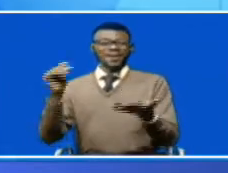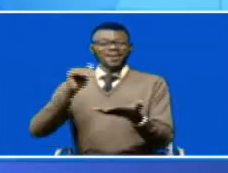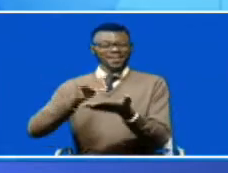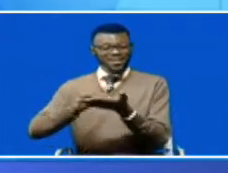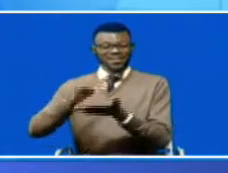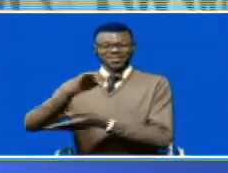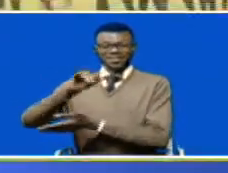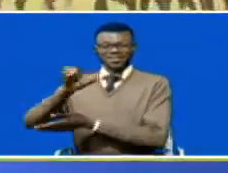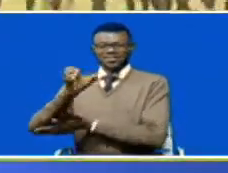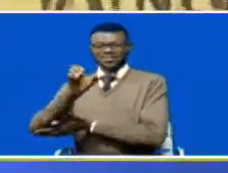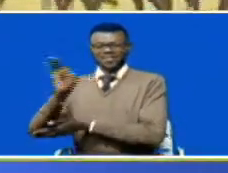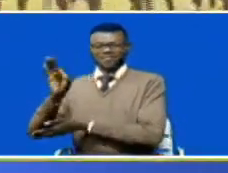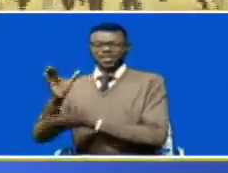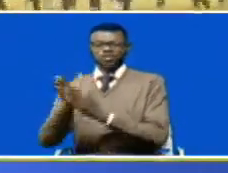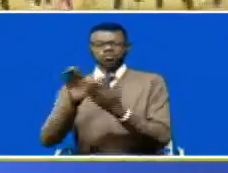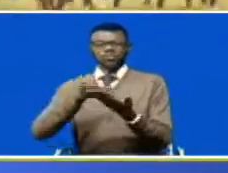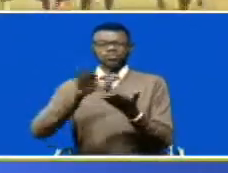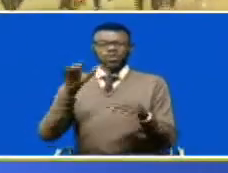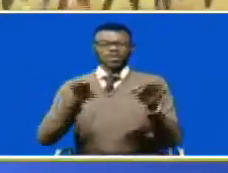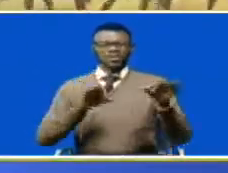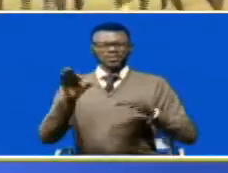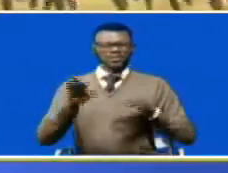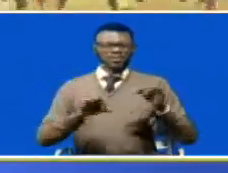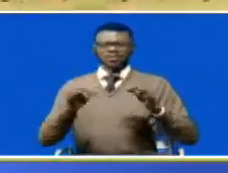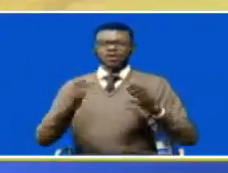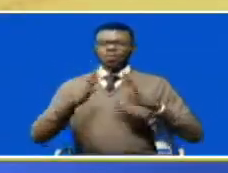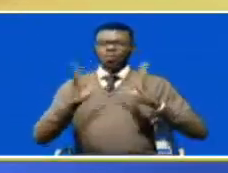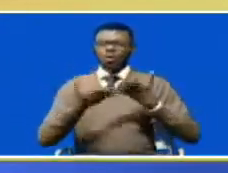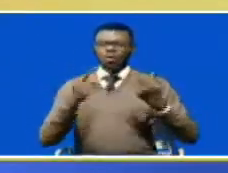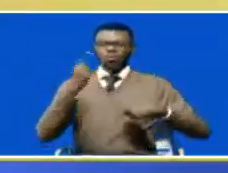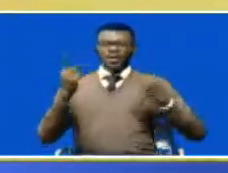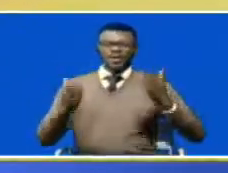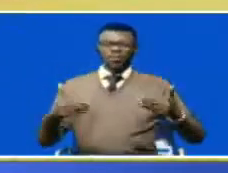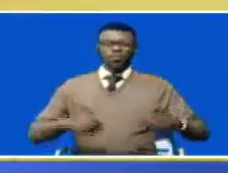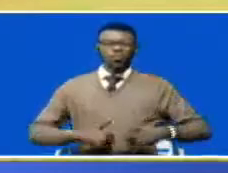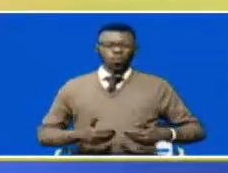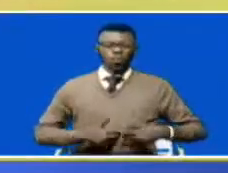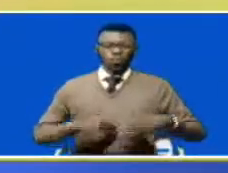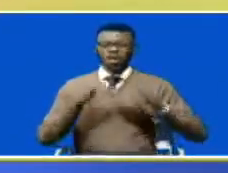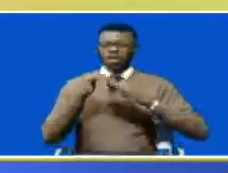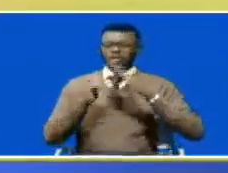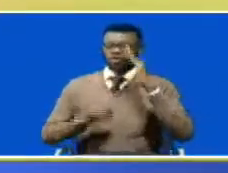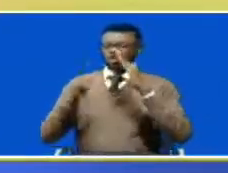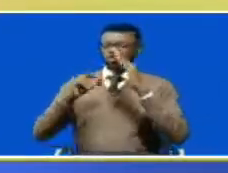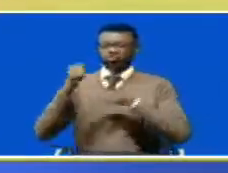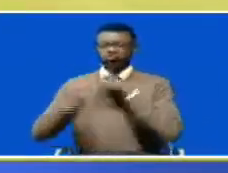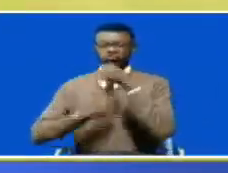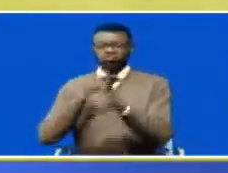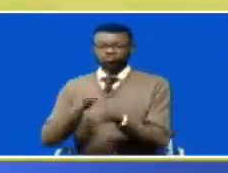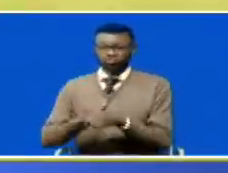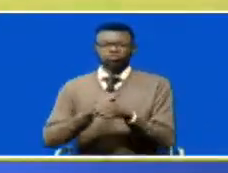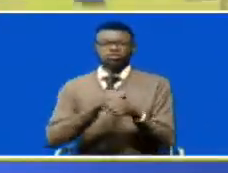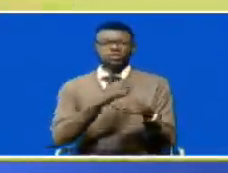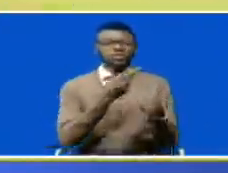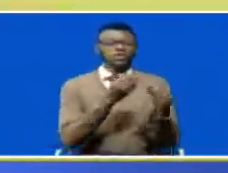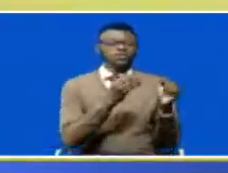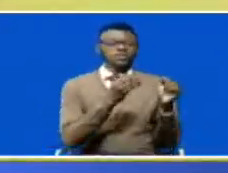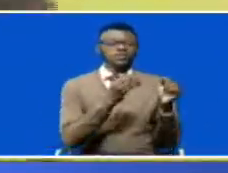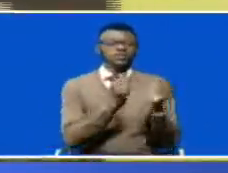taarifa zaidi. Bingwa wa dunia wa chipukizi wasiozidi umri wa miaka 20 mwaka 2016 Rogers